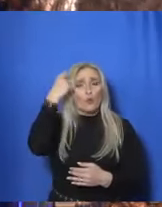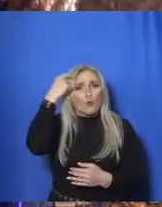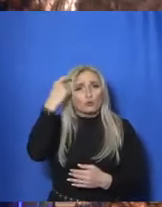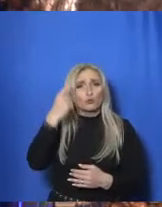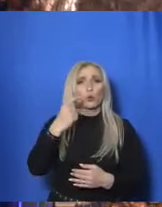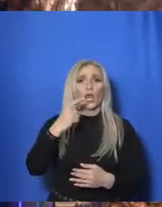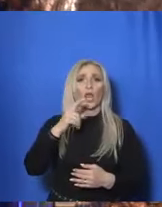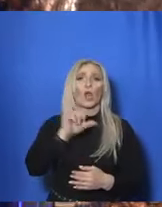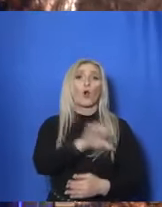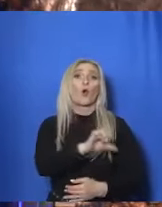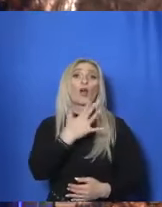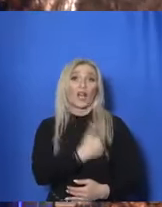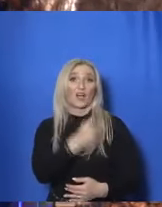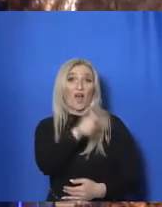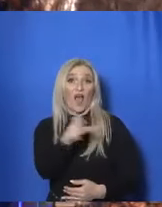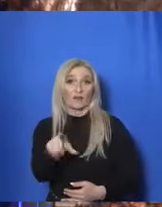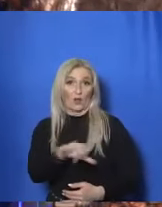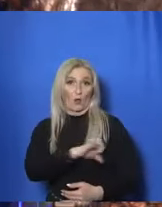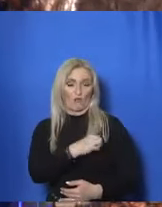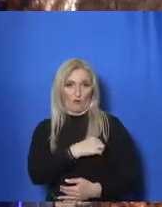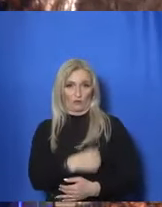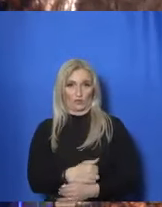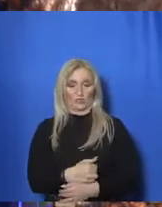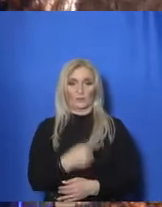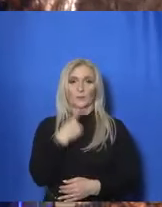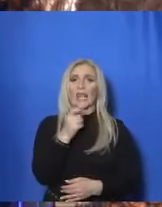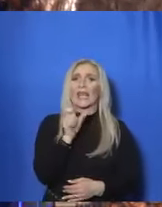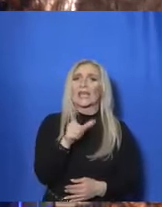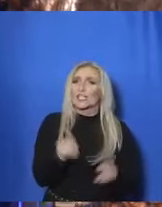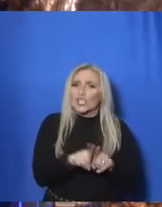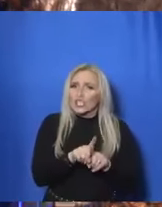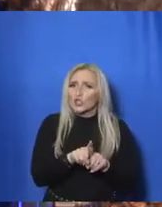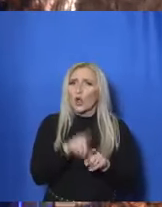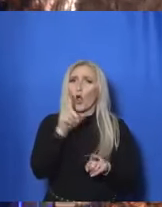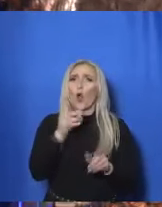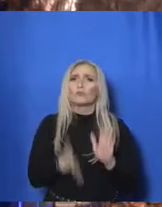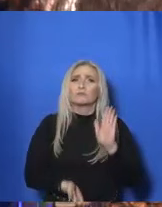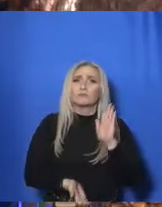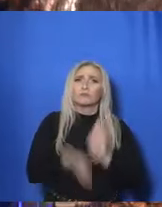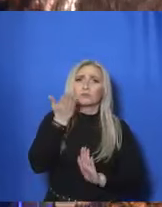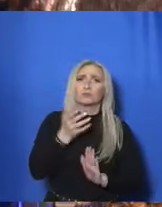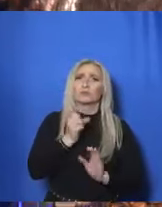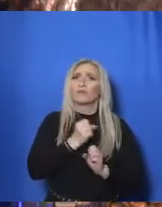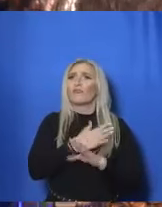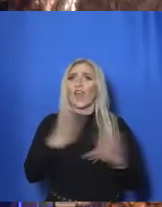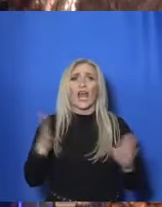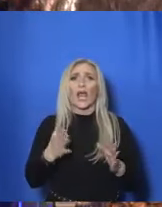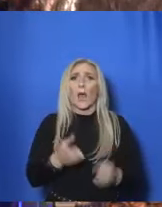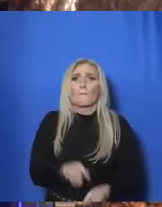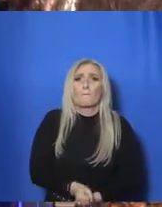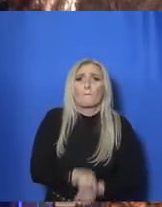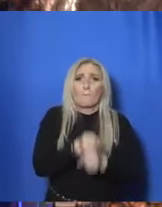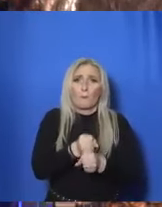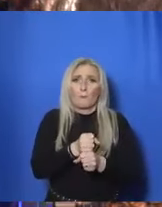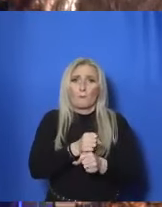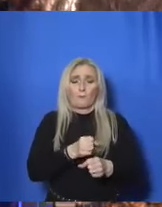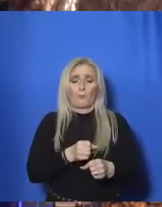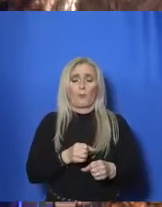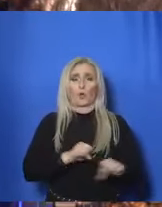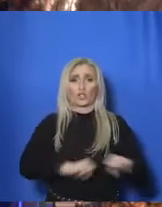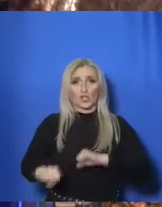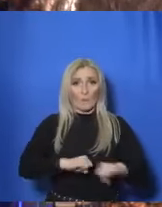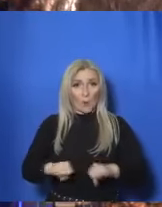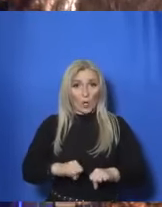Vojvodini. Riječ je i o uvećanoj stalnoj političkoj podršci, osnaženoj